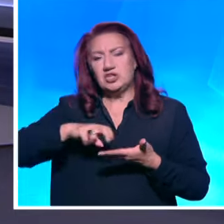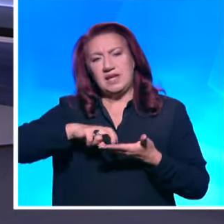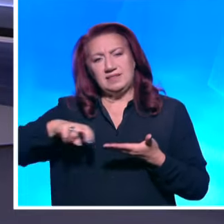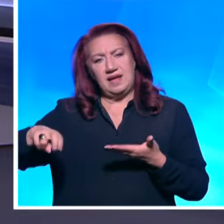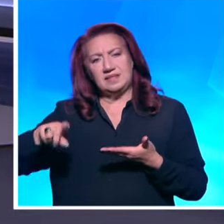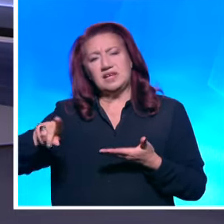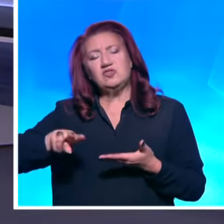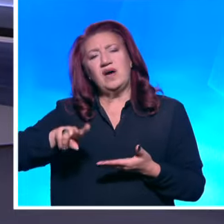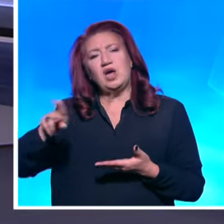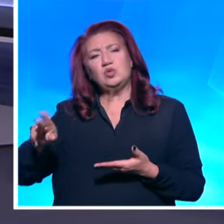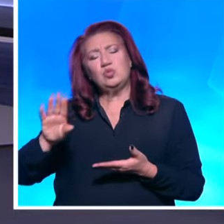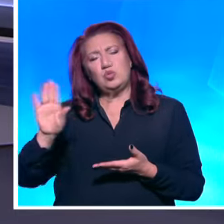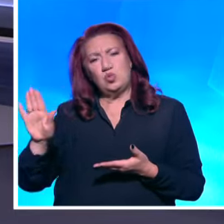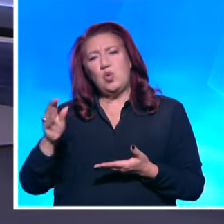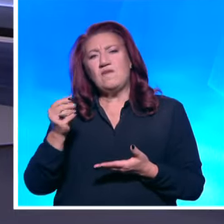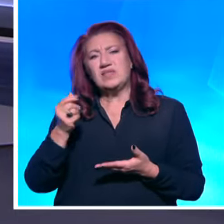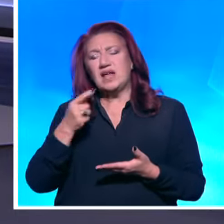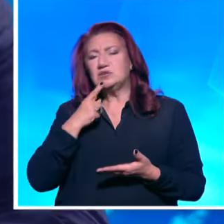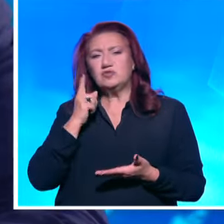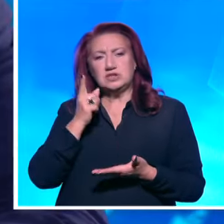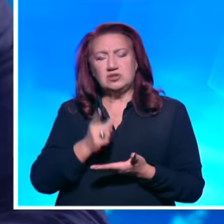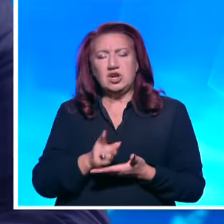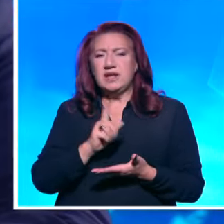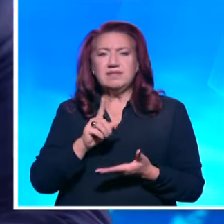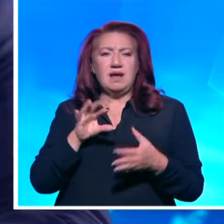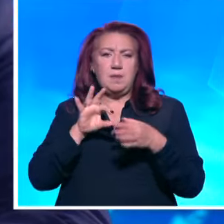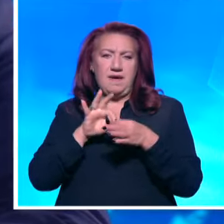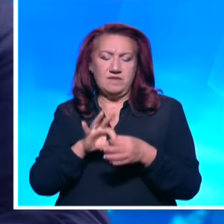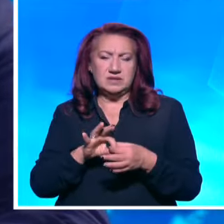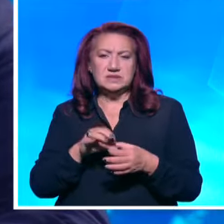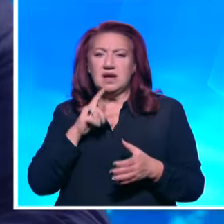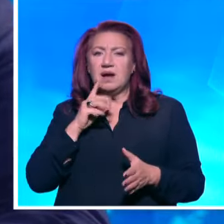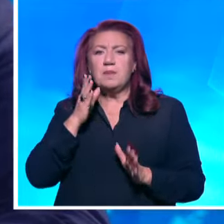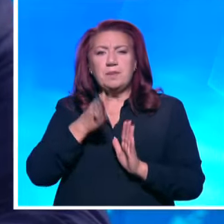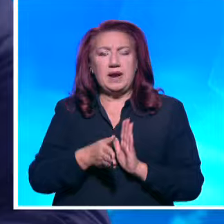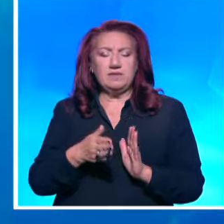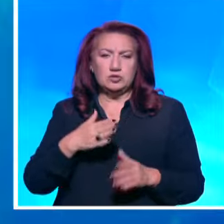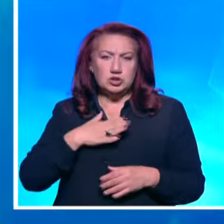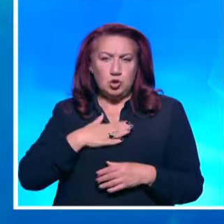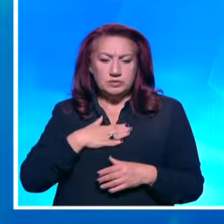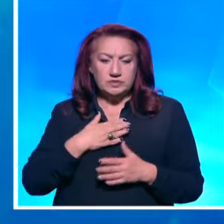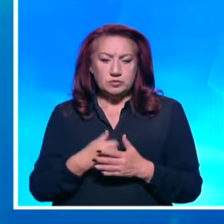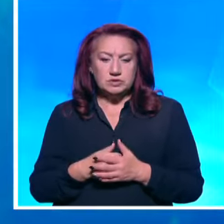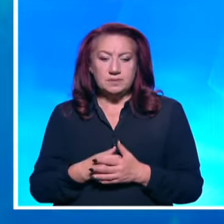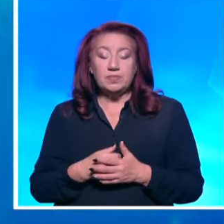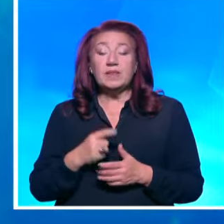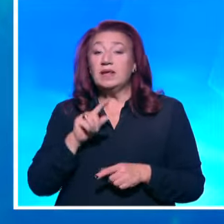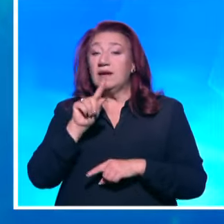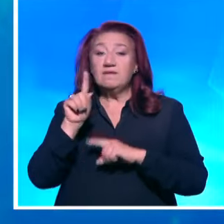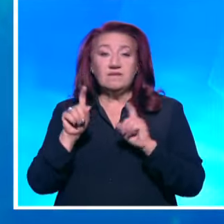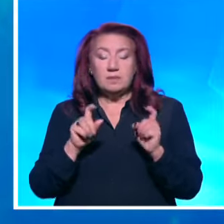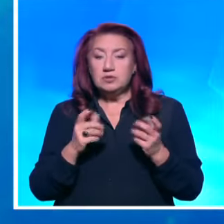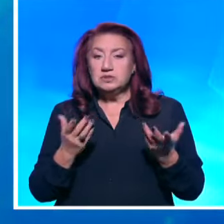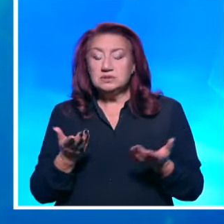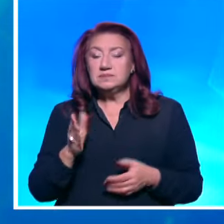това е едно финансово задължение и няма абсолютно никакво отношение към правото на собственост тук въпросът е какви са вашите предложения така